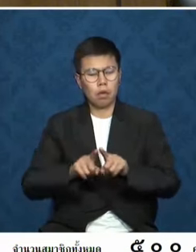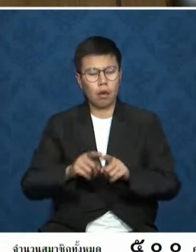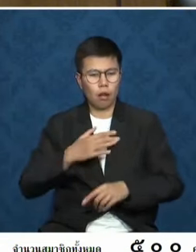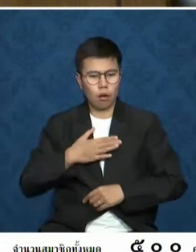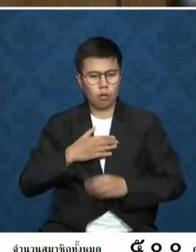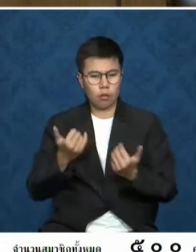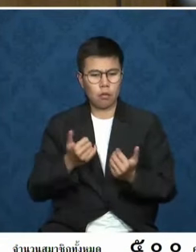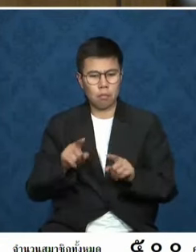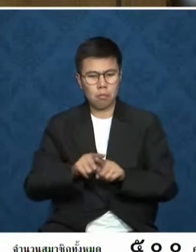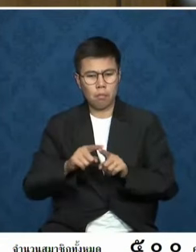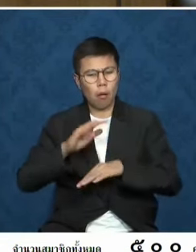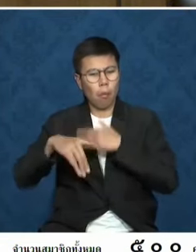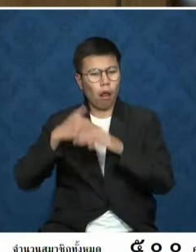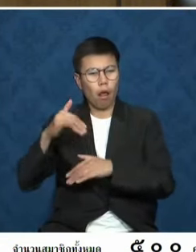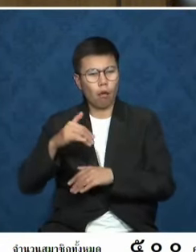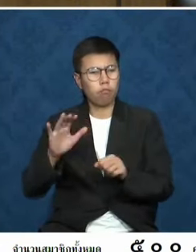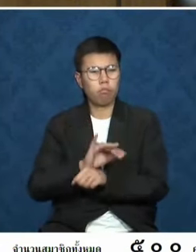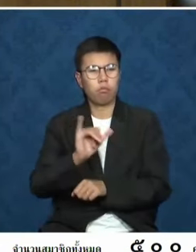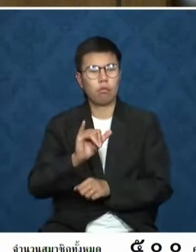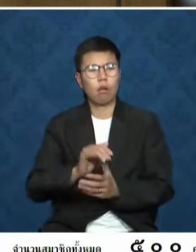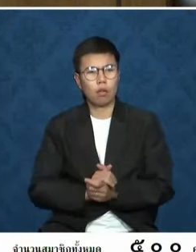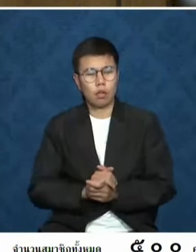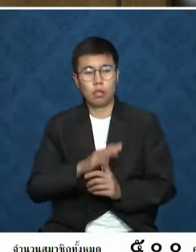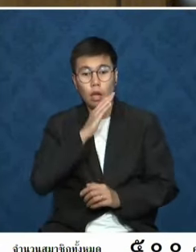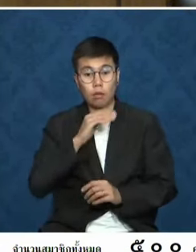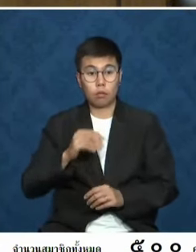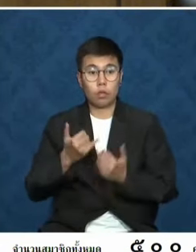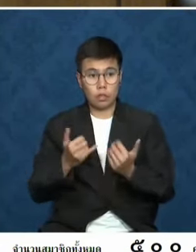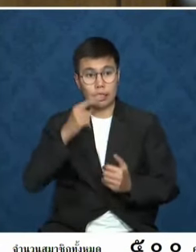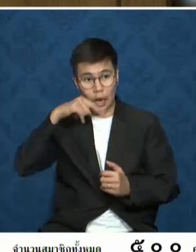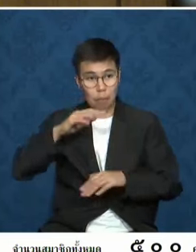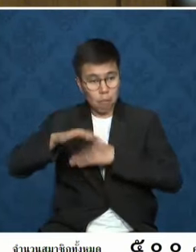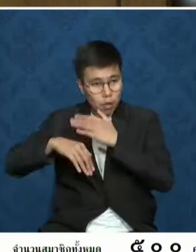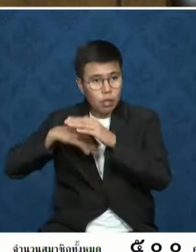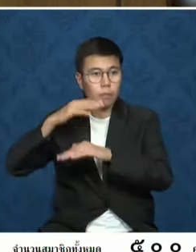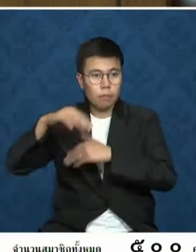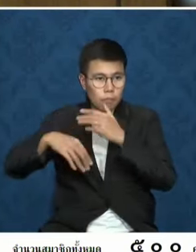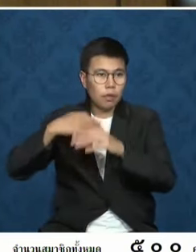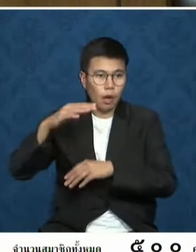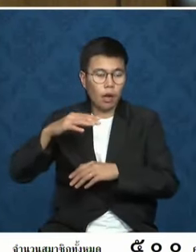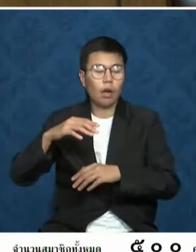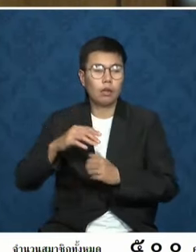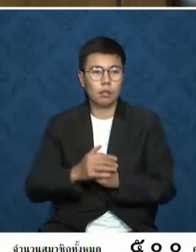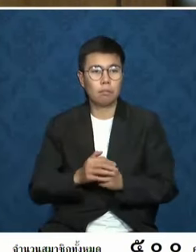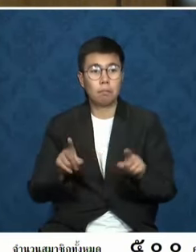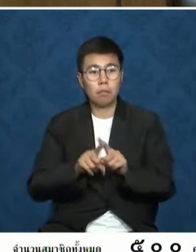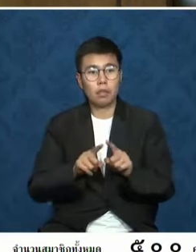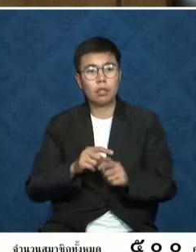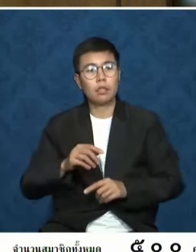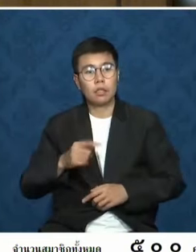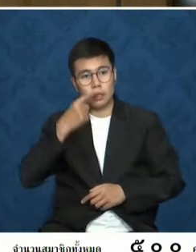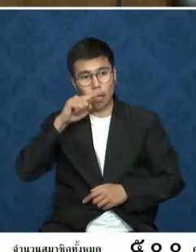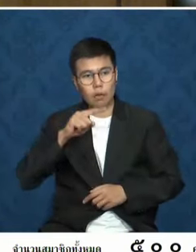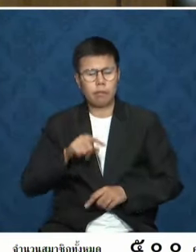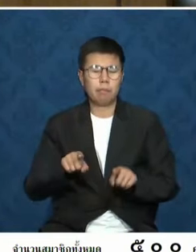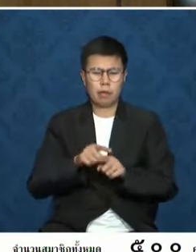เรากำลงถอยหลงนะคร ทประทานครัถ้าเราเดินหน้าอย่างช้าๆ เสมือนหนกว่า เรากำล